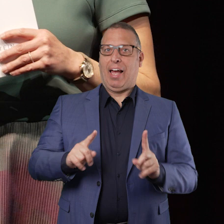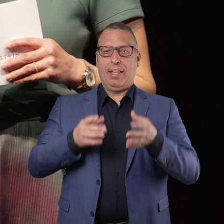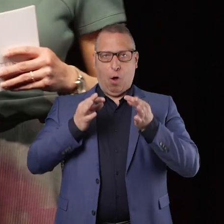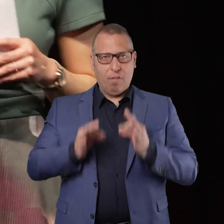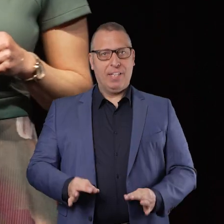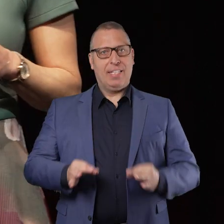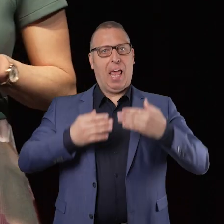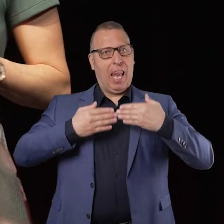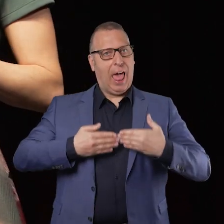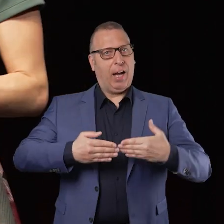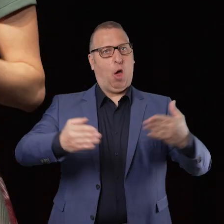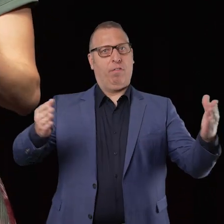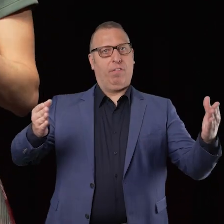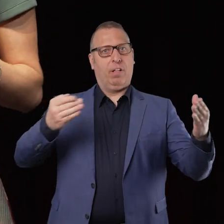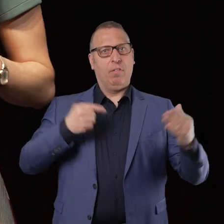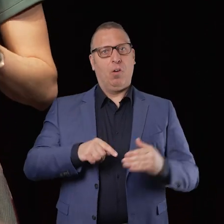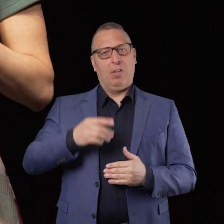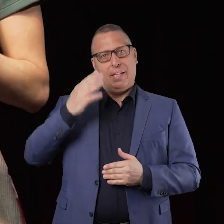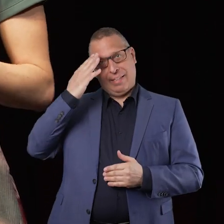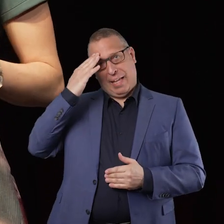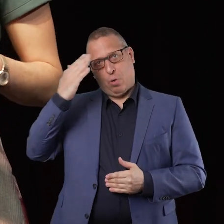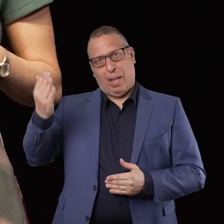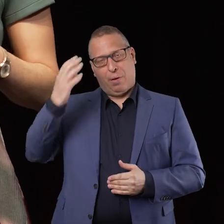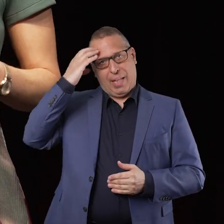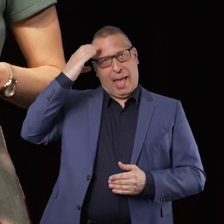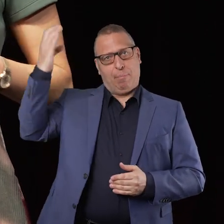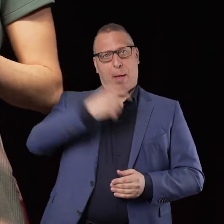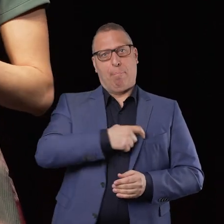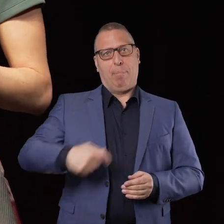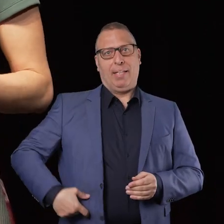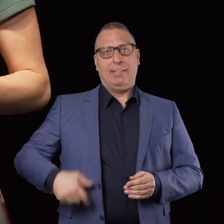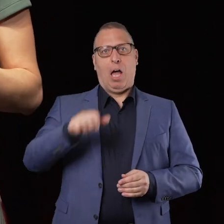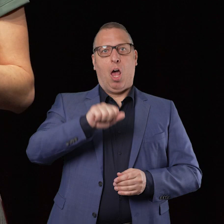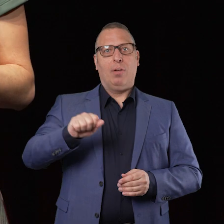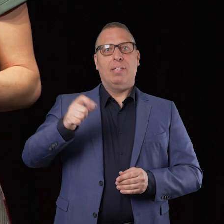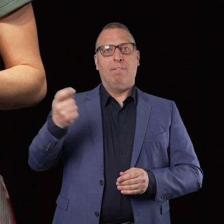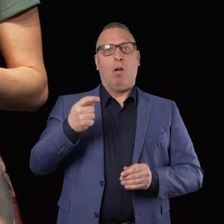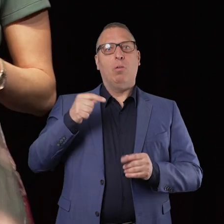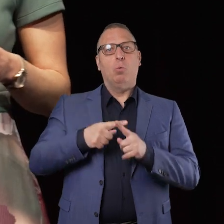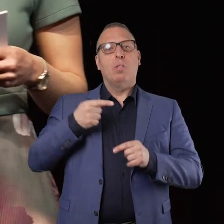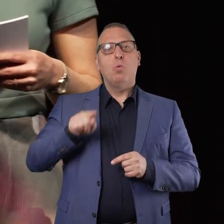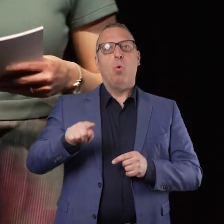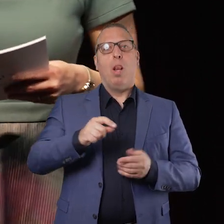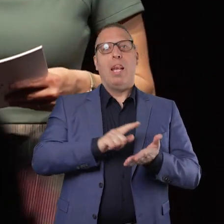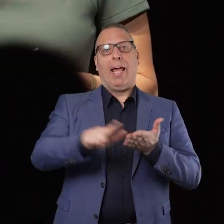Feierlichkeiten offiziell eröffnet, nämlich von seiner Durchlaucht Erbprinz Alois von und zu